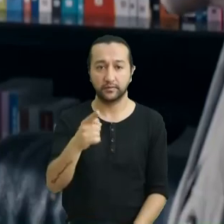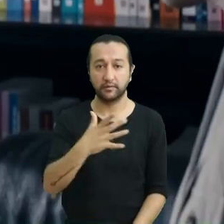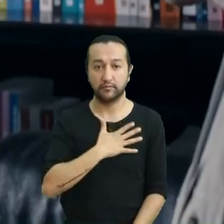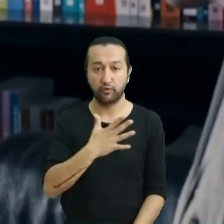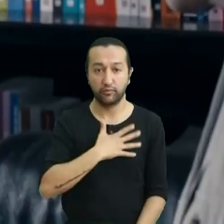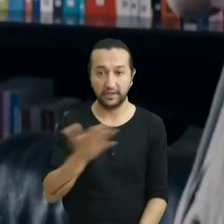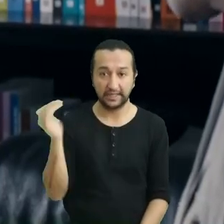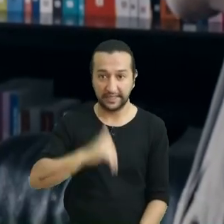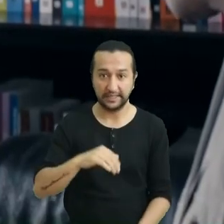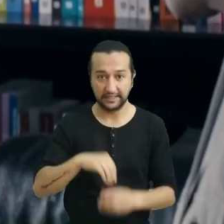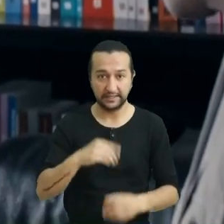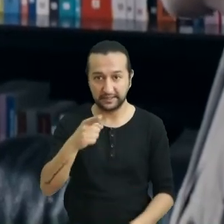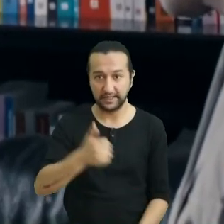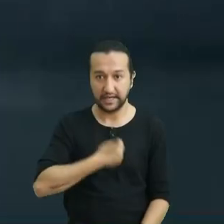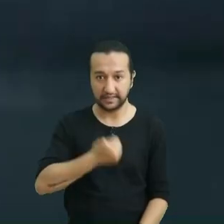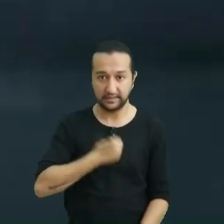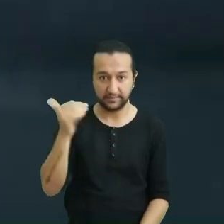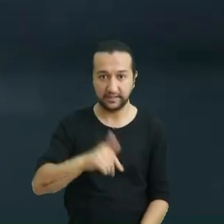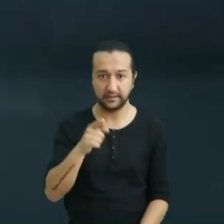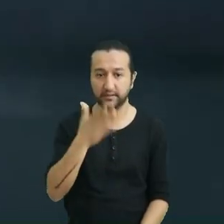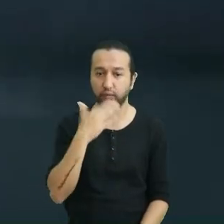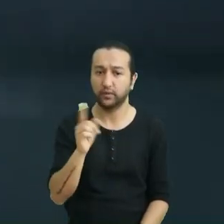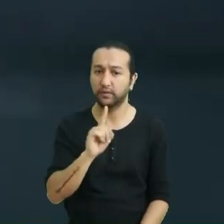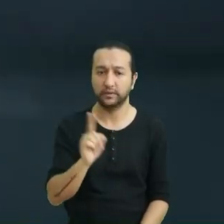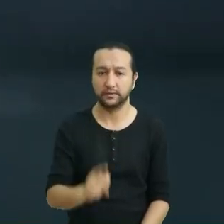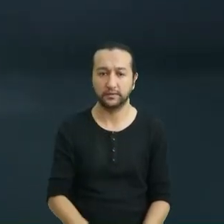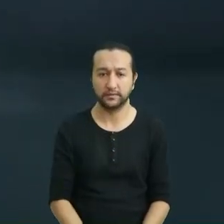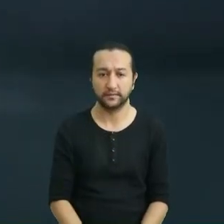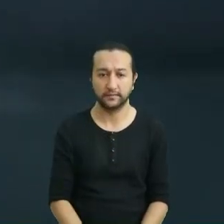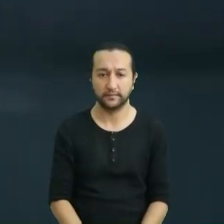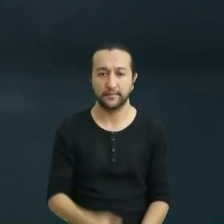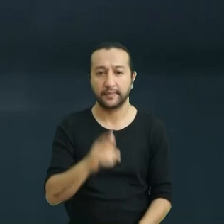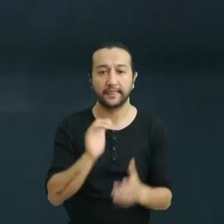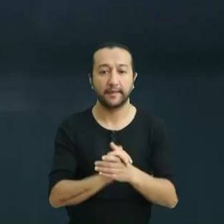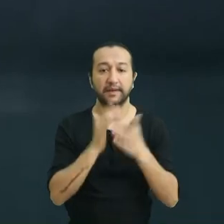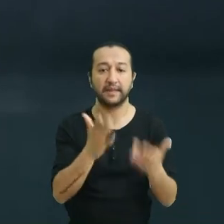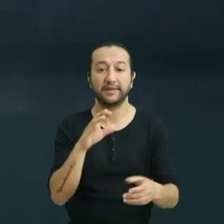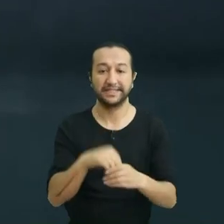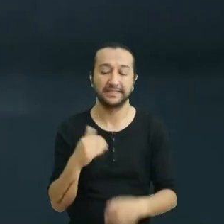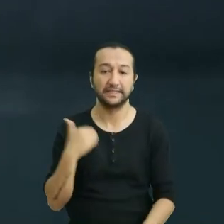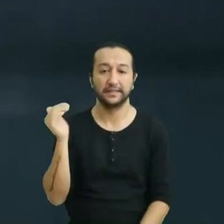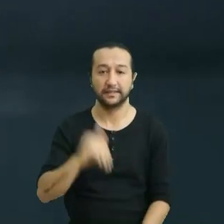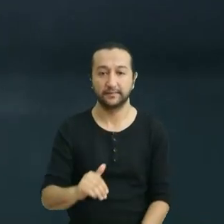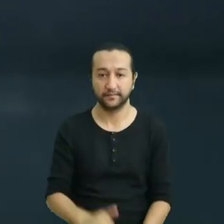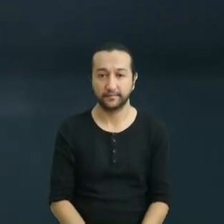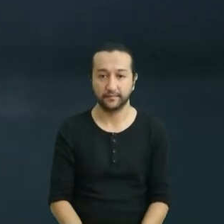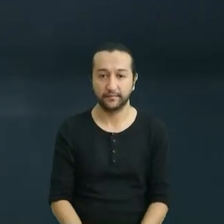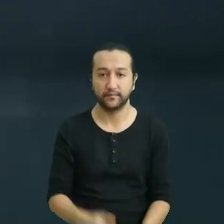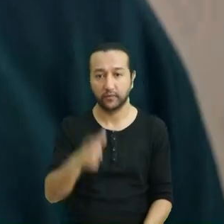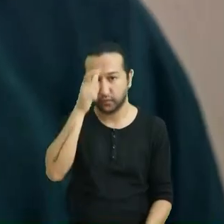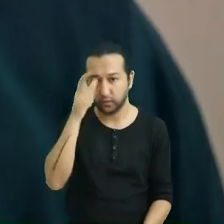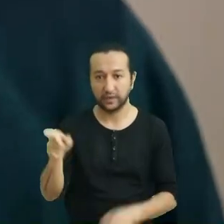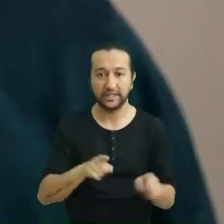Böbürlenmeye mi geldin buraya Rafael? Yok, hayır. Tebrik etmek için geldim.